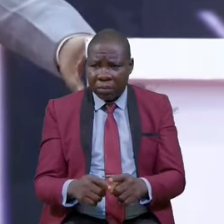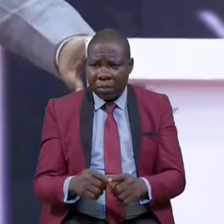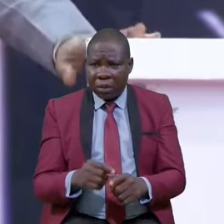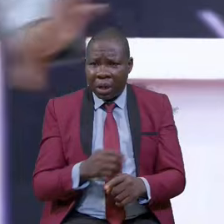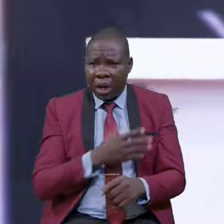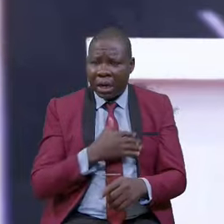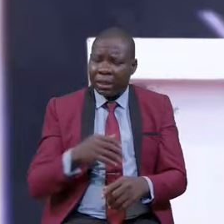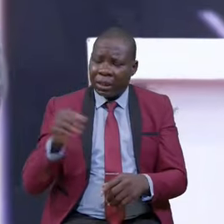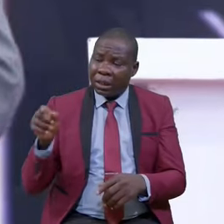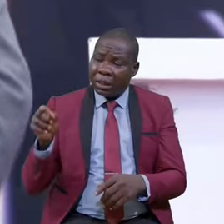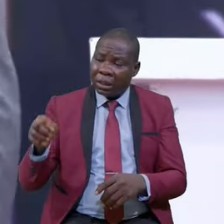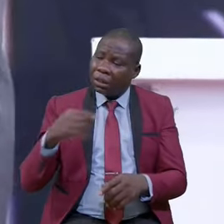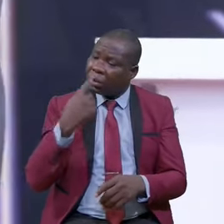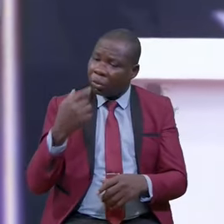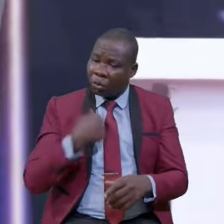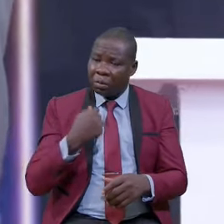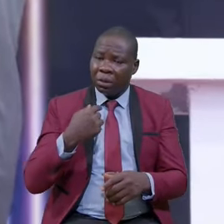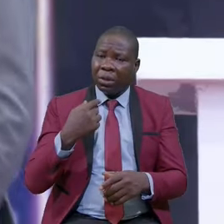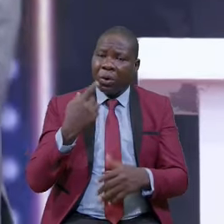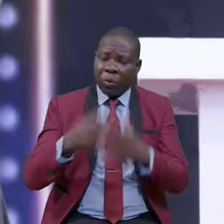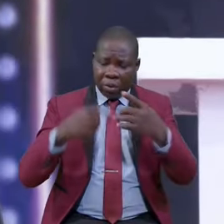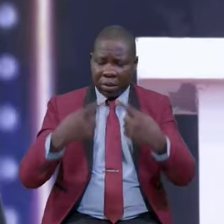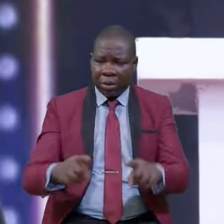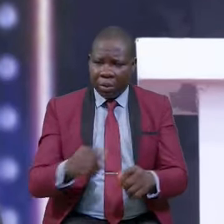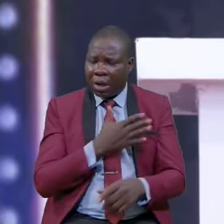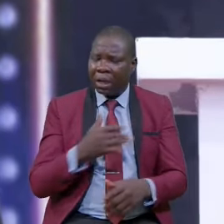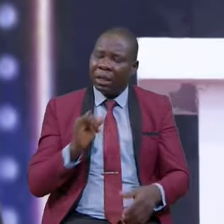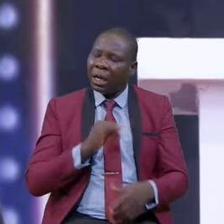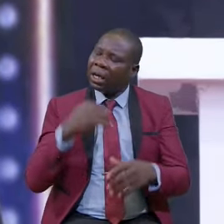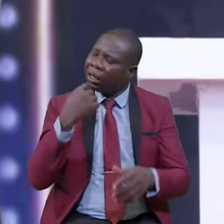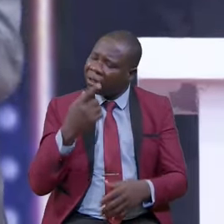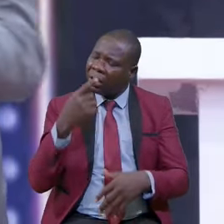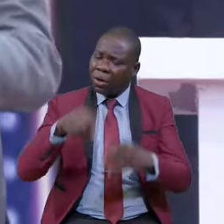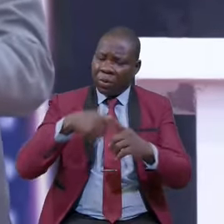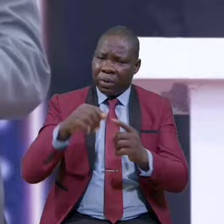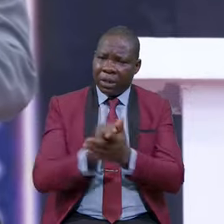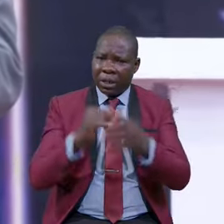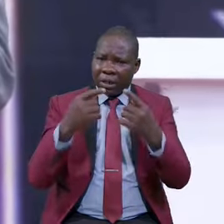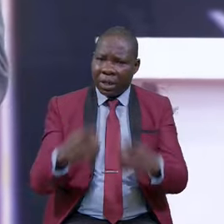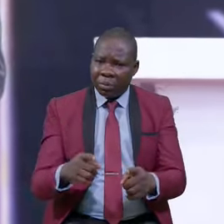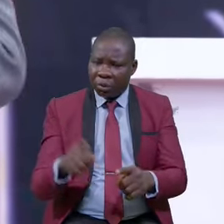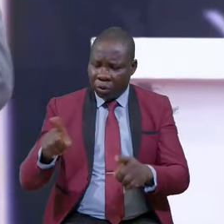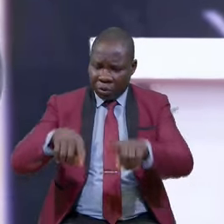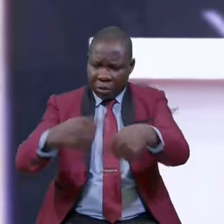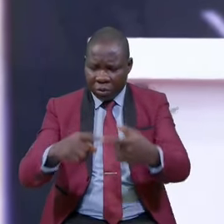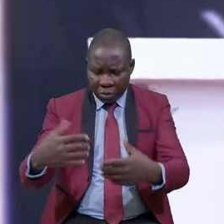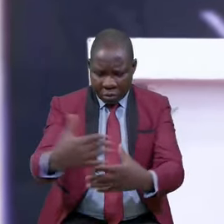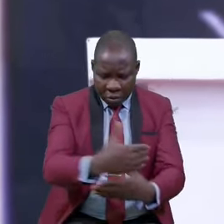dit, maintenant, quand cette chose est arrivée là, tu es allé prendre ceci, prends cela,